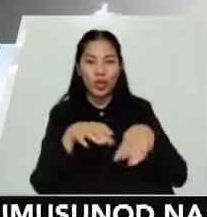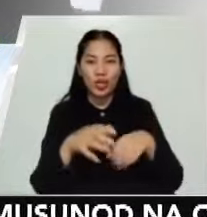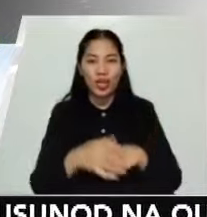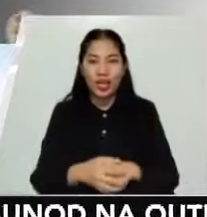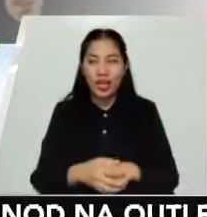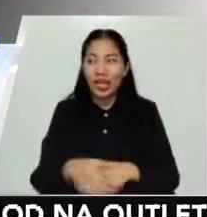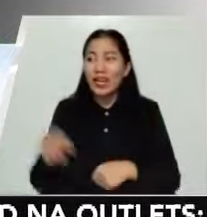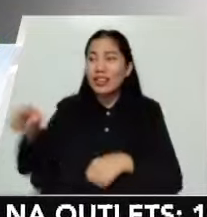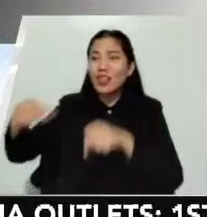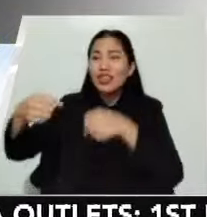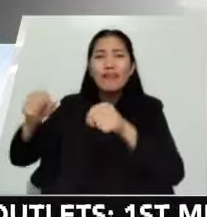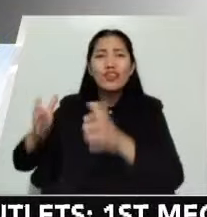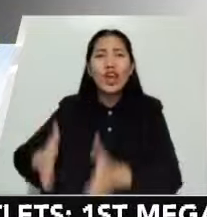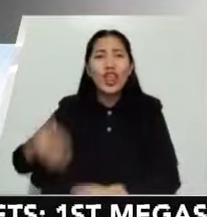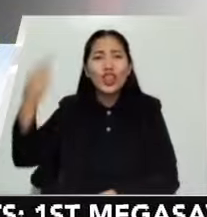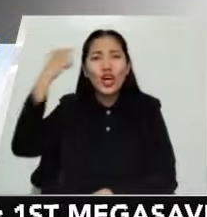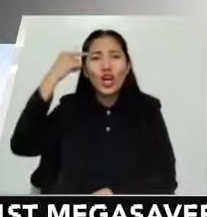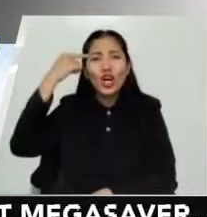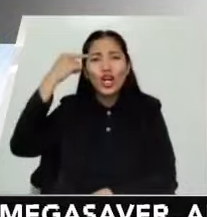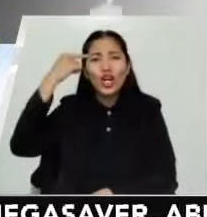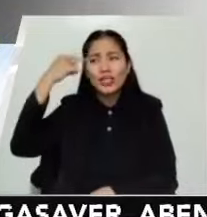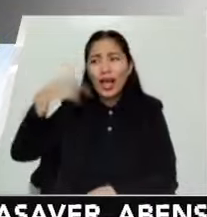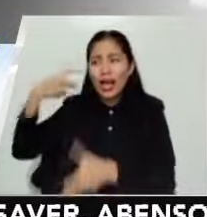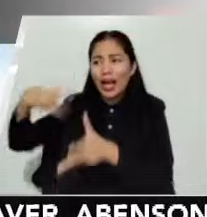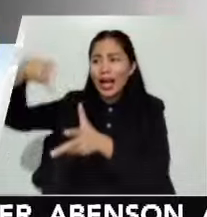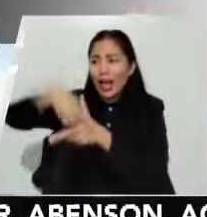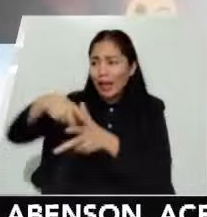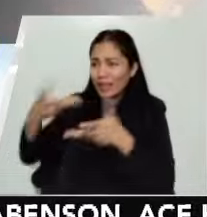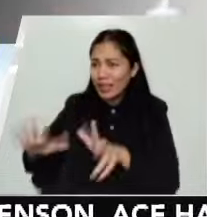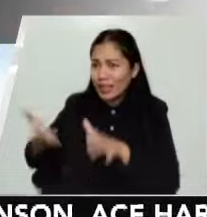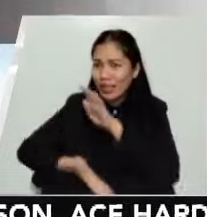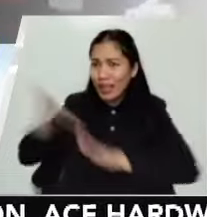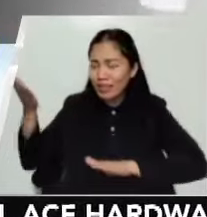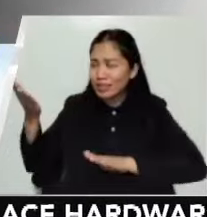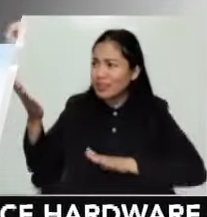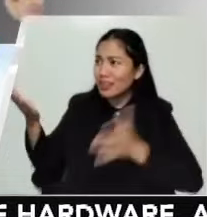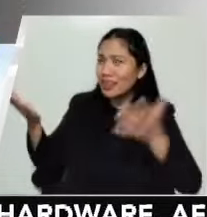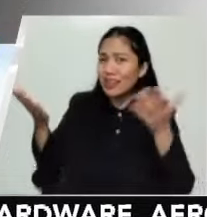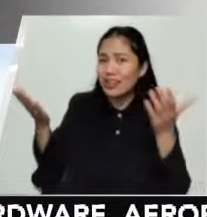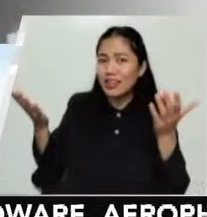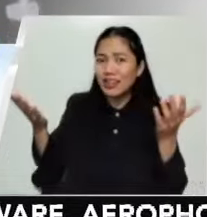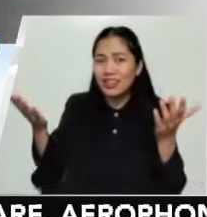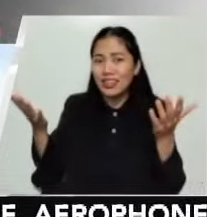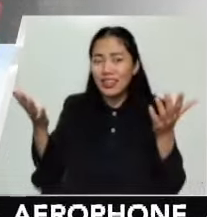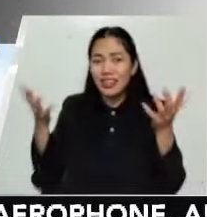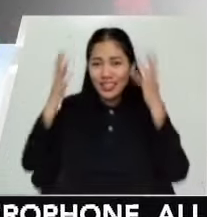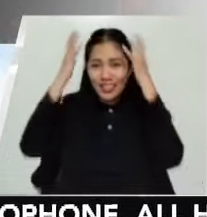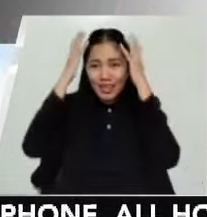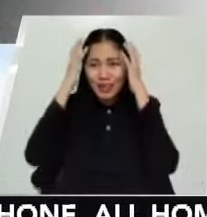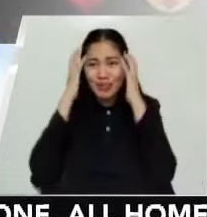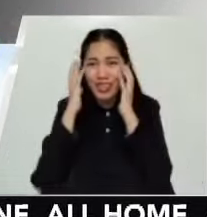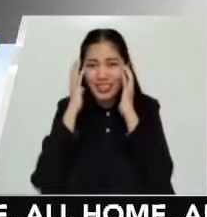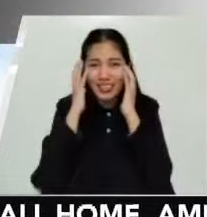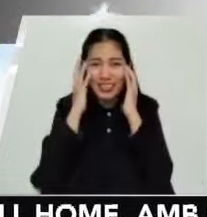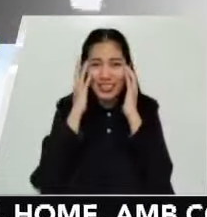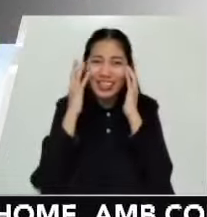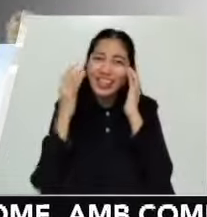umalis! Ako nakakasak! Iniwan na nga, nag-iwan pa ng alaala. Ang helmet suot-suot pa